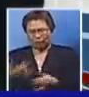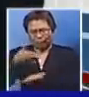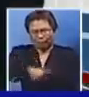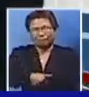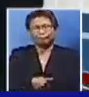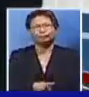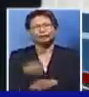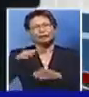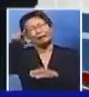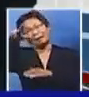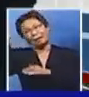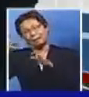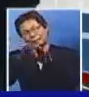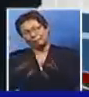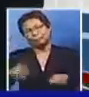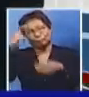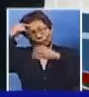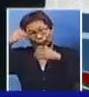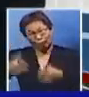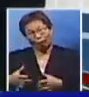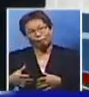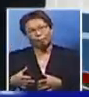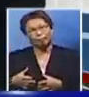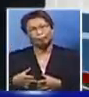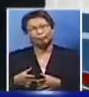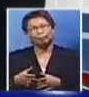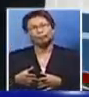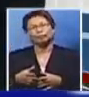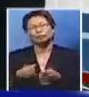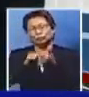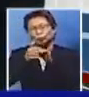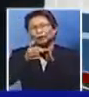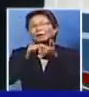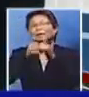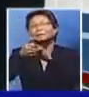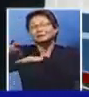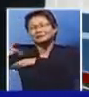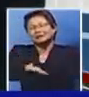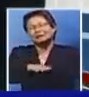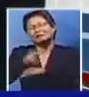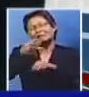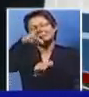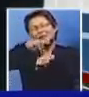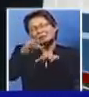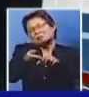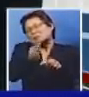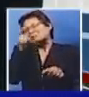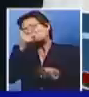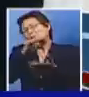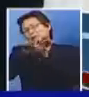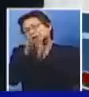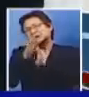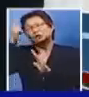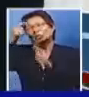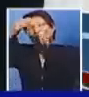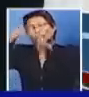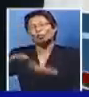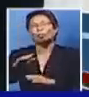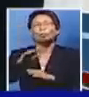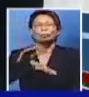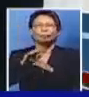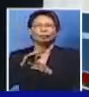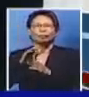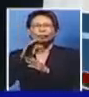ke perkembangan seterusnya. Susulan keputusan pengajur asal Sukan C 2019 Filipina menarik diri menjadi tuan rumah. Pihak Persekutuan Sukan